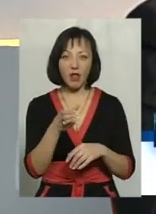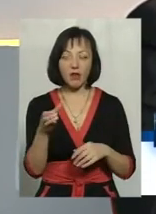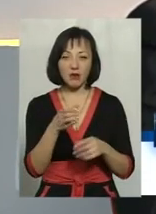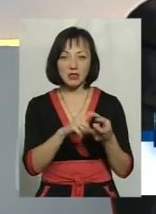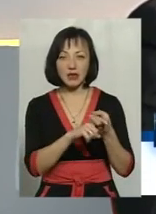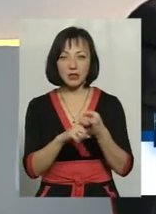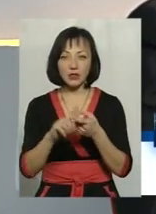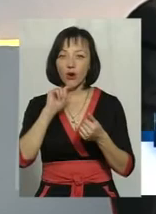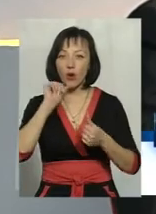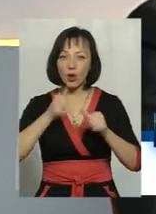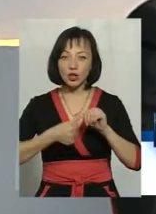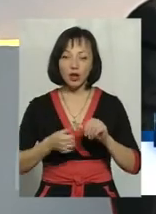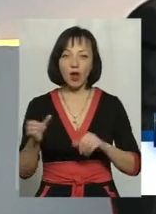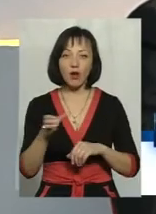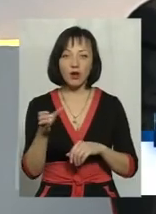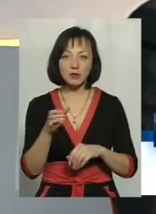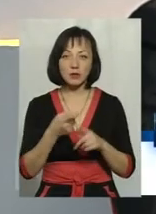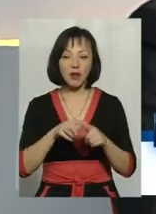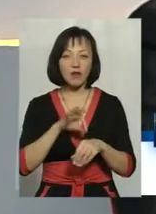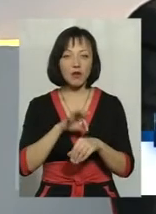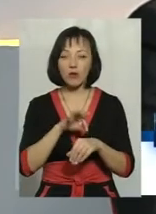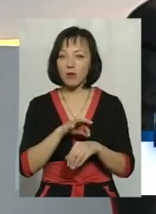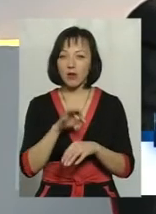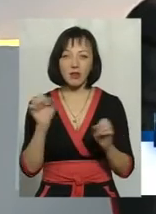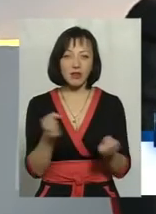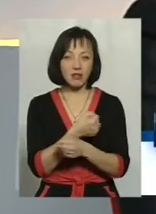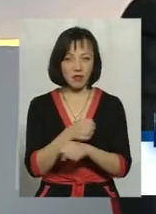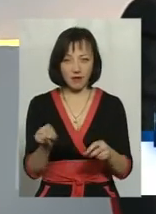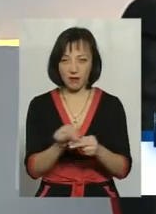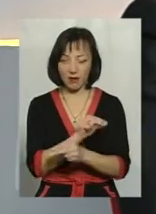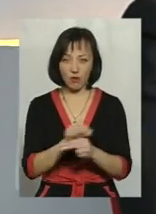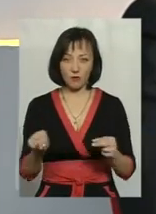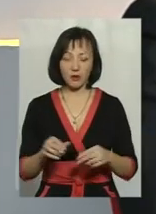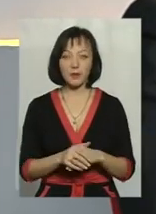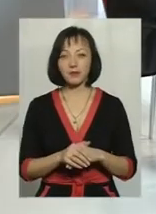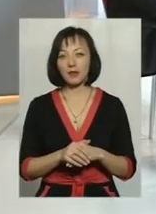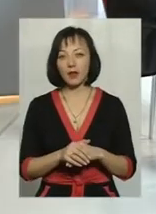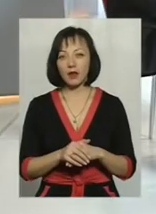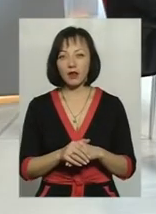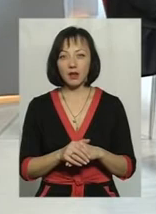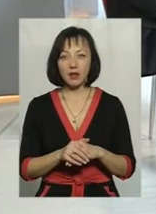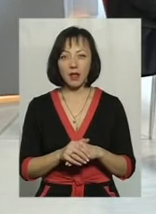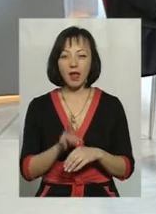говорили, хронічний алкоголізм, хвороба практично невиліковна. Сурогати алкоголю,